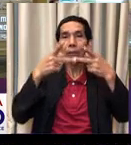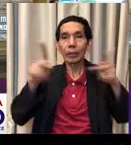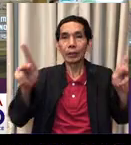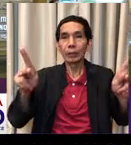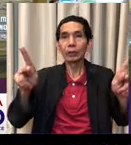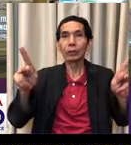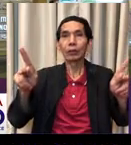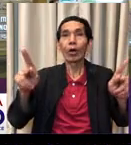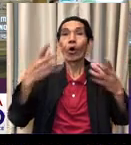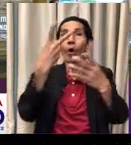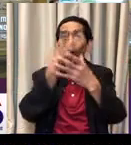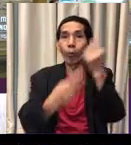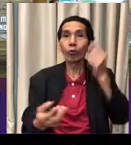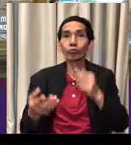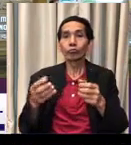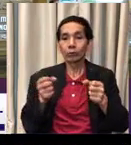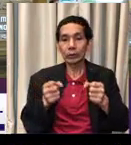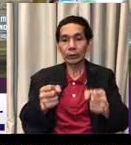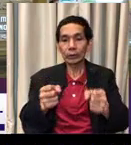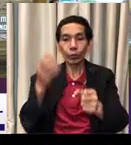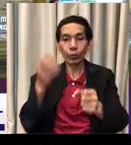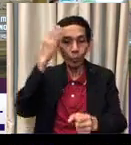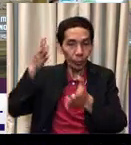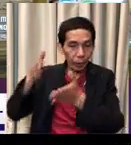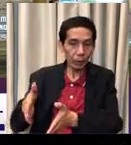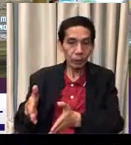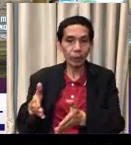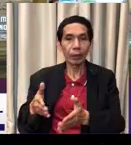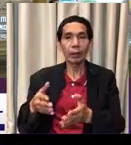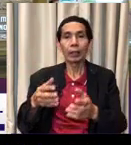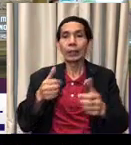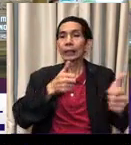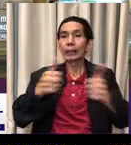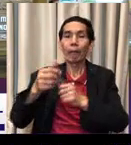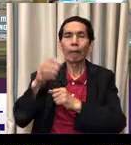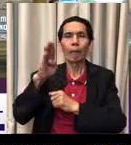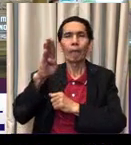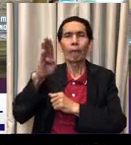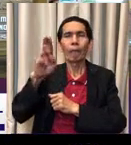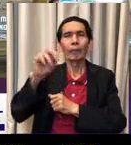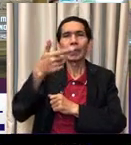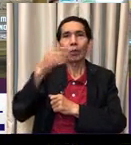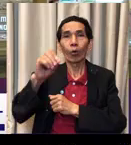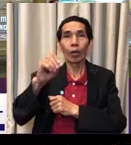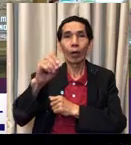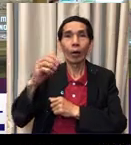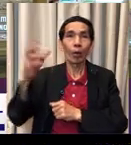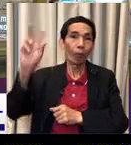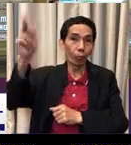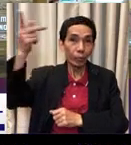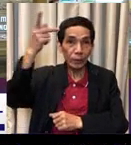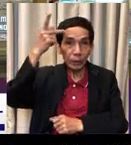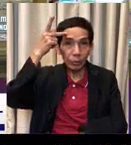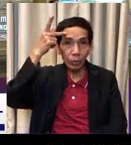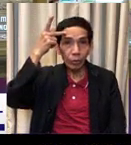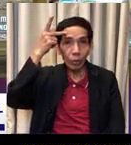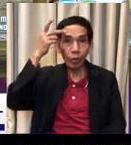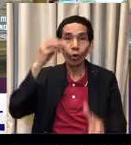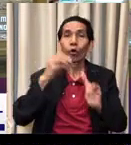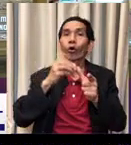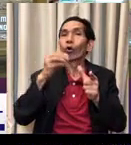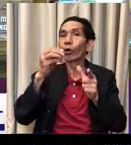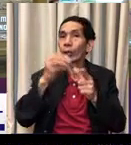Para both sides alam natin. Yung mga nagpapalaro ng bingo, oh, usually mga politiko o